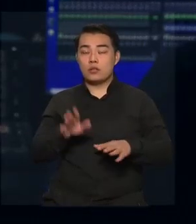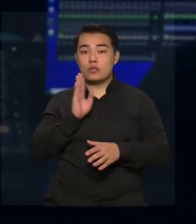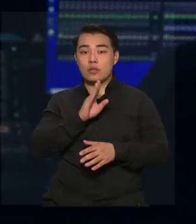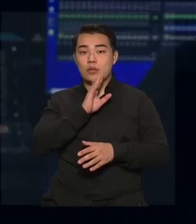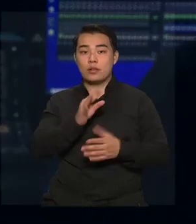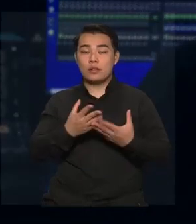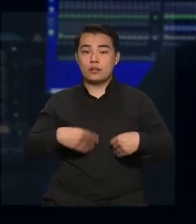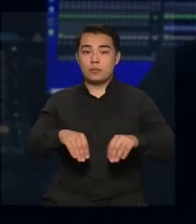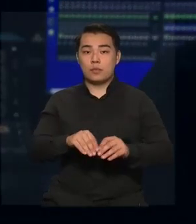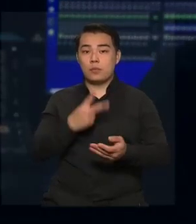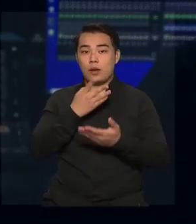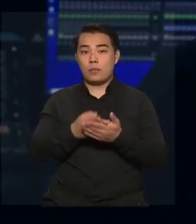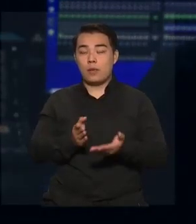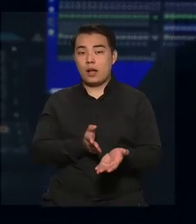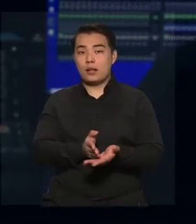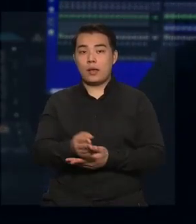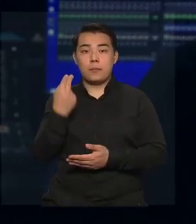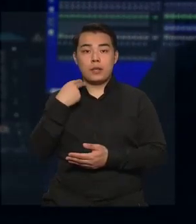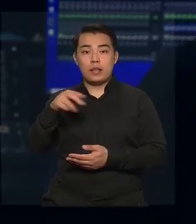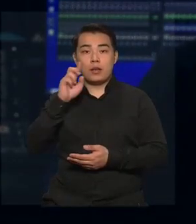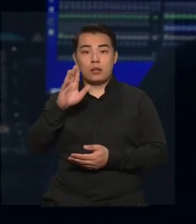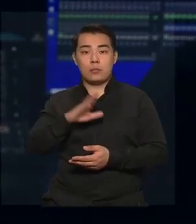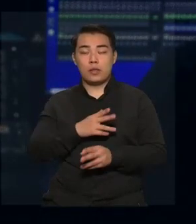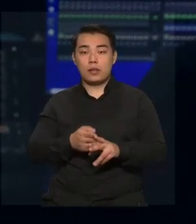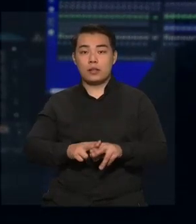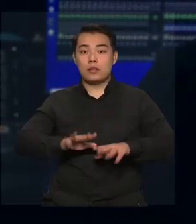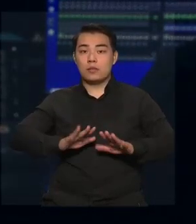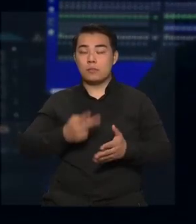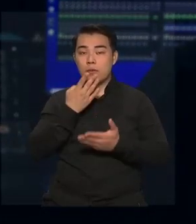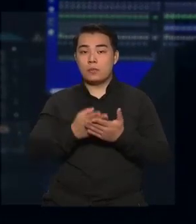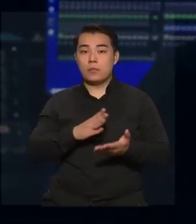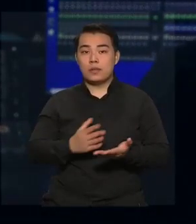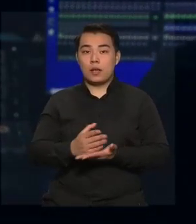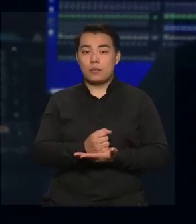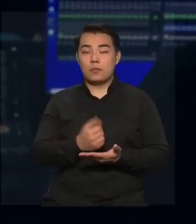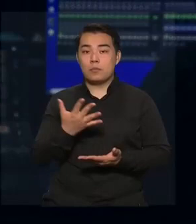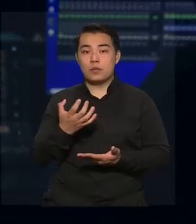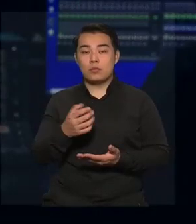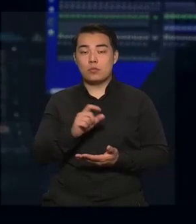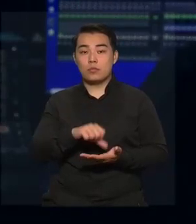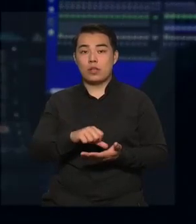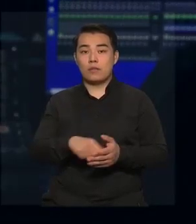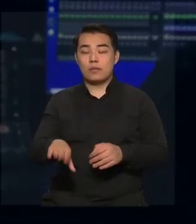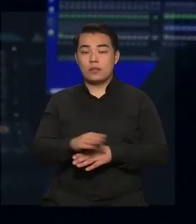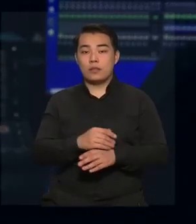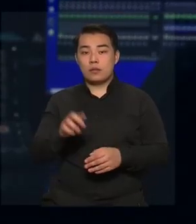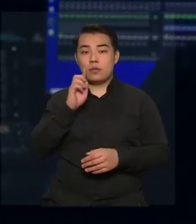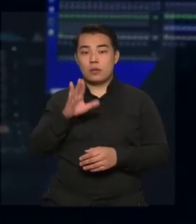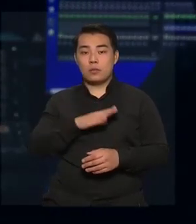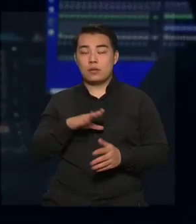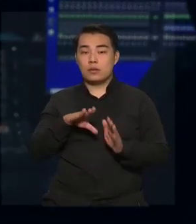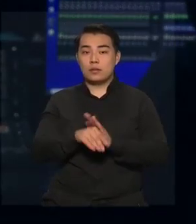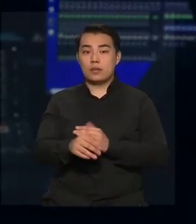и семейно-демографической политики при президенте страны. Событие собрало более 500 участниц со всех уголков страны. Среди